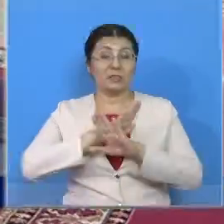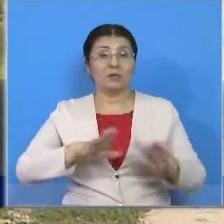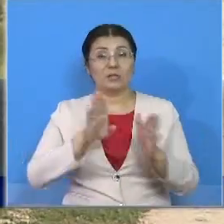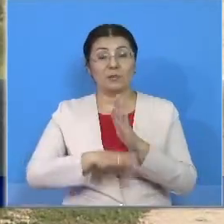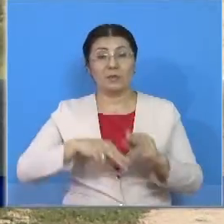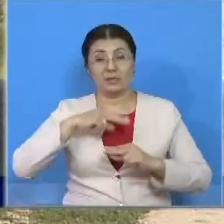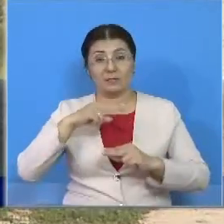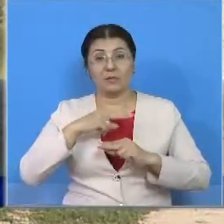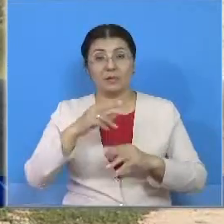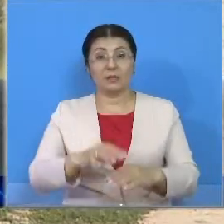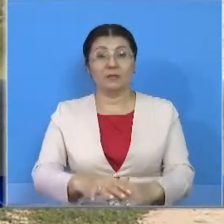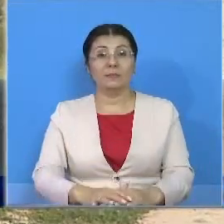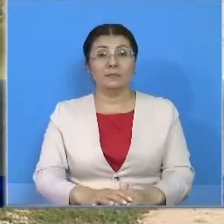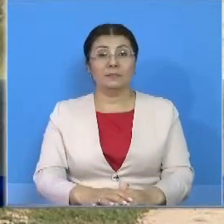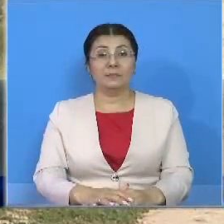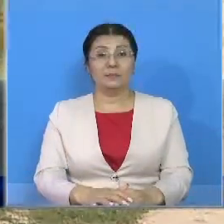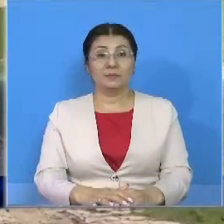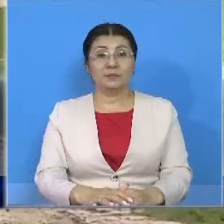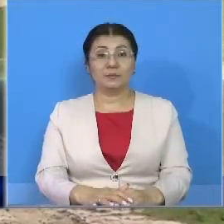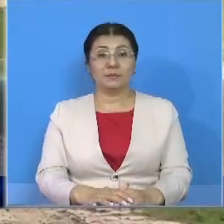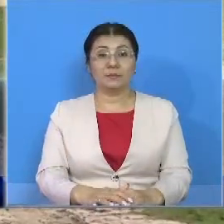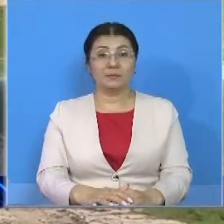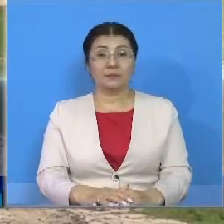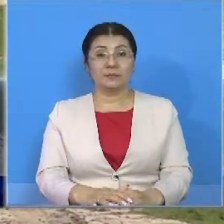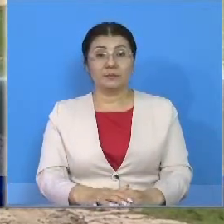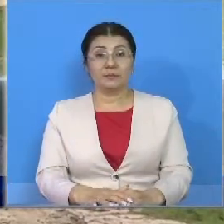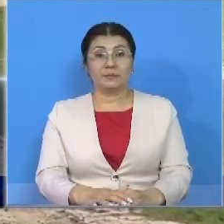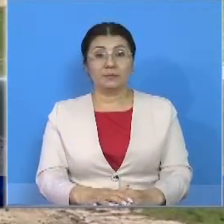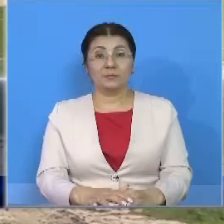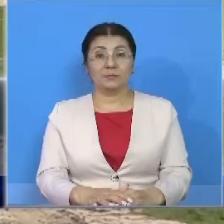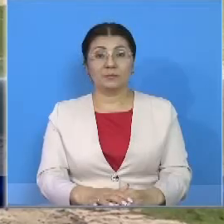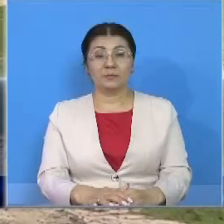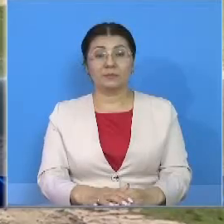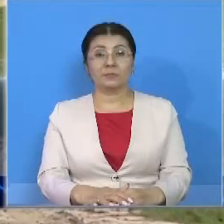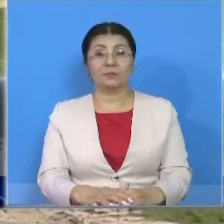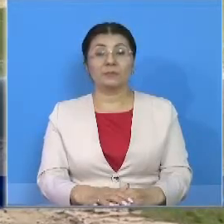внимания, уверяют специалисты. Динара Абдуалиева, Дархан Мектепай, Аманжолайт Магомбетов, телеканал Актобе.